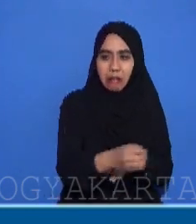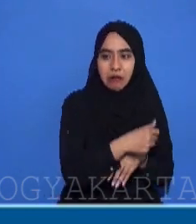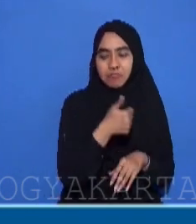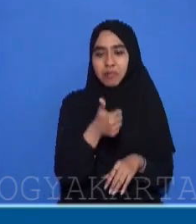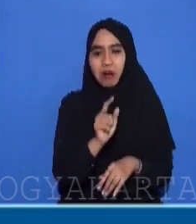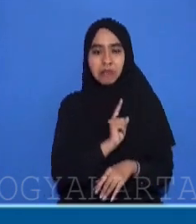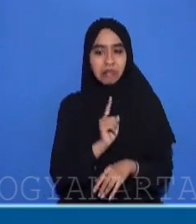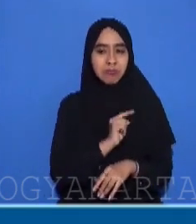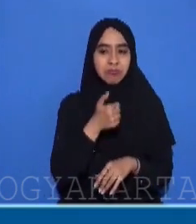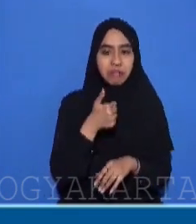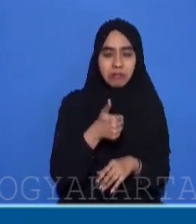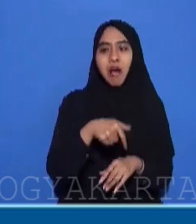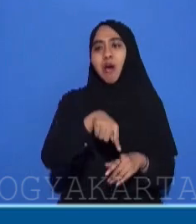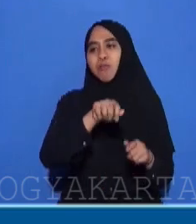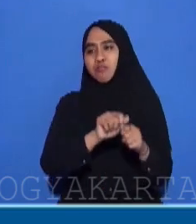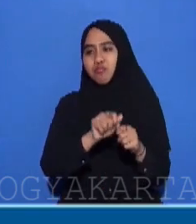temtunipun